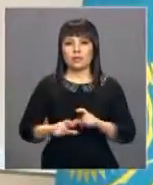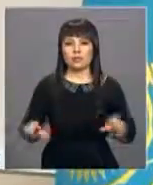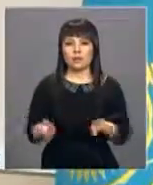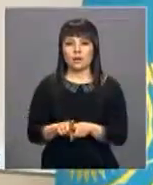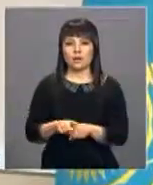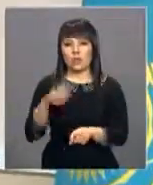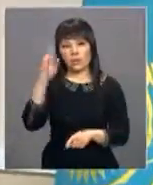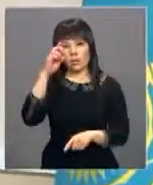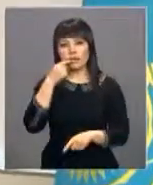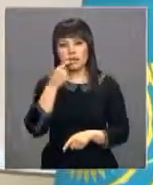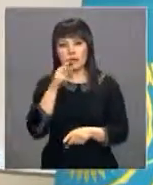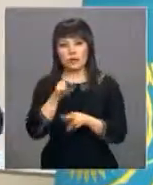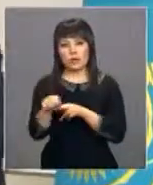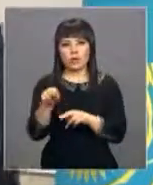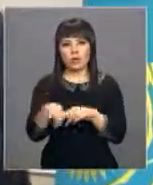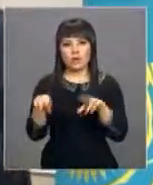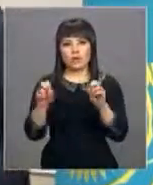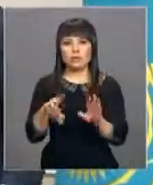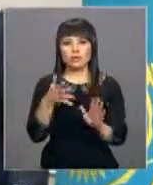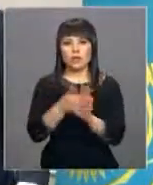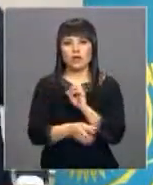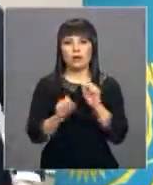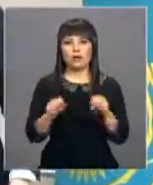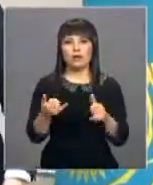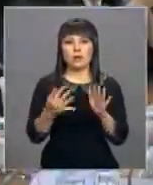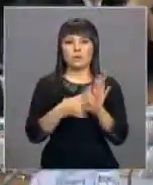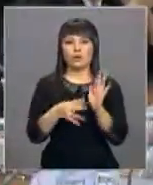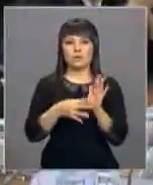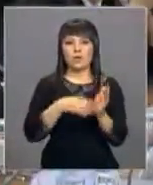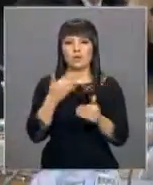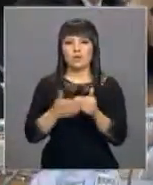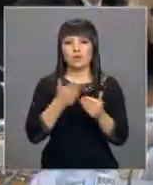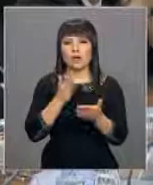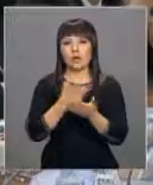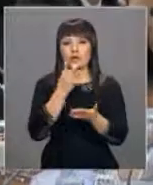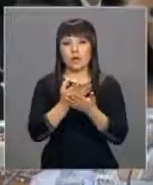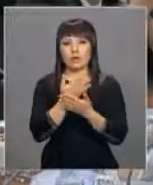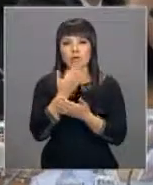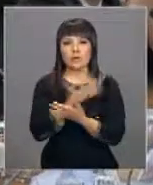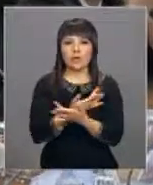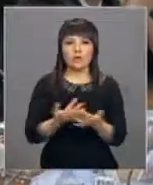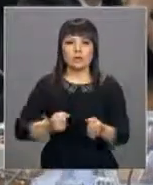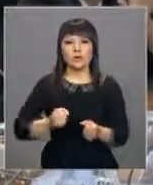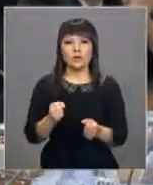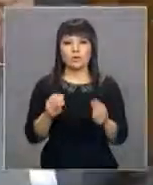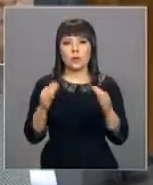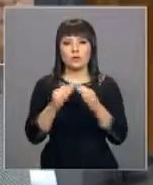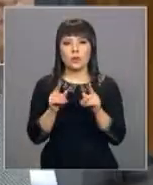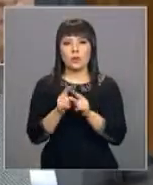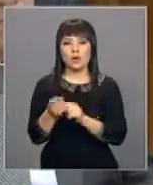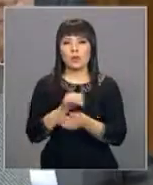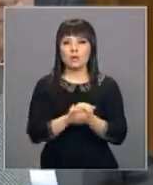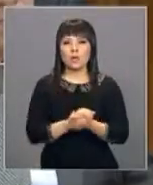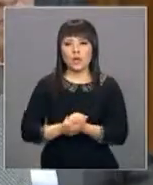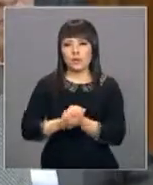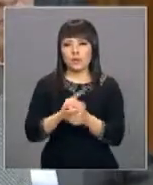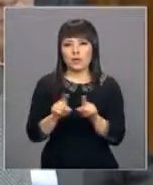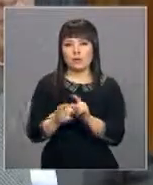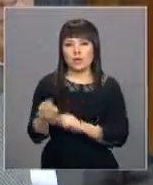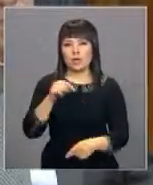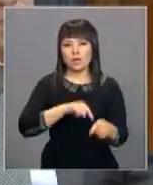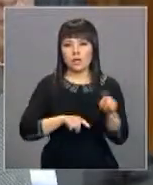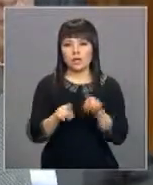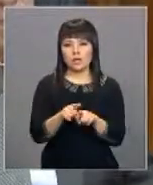тілді үйренуге жұмсалмақ. Қазір өңірде 90-нан астам ұлт пен ұлыс өкілдері тұрады. Ал Достық үйінде 19 ұлттық мәдени орталық